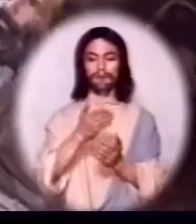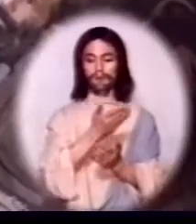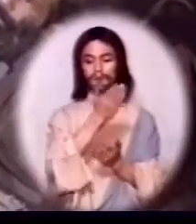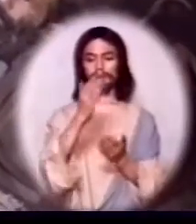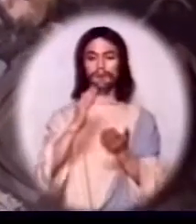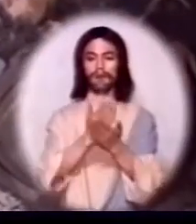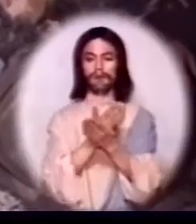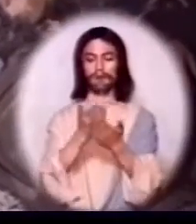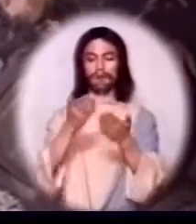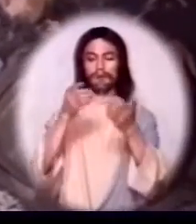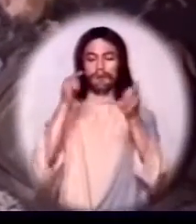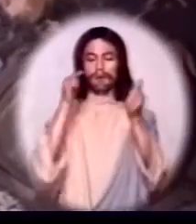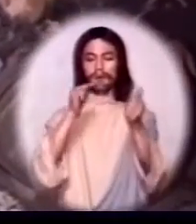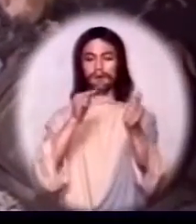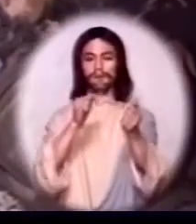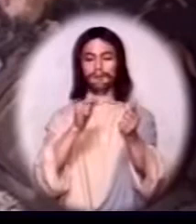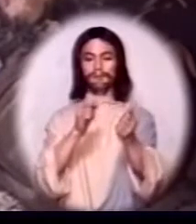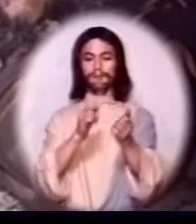이것을 너희끼리 나누라.